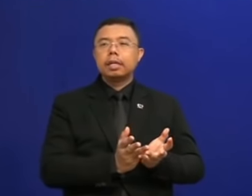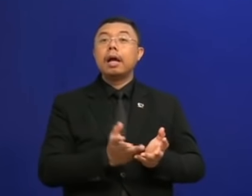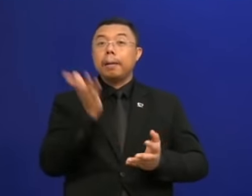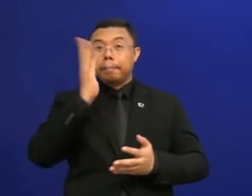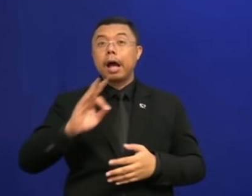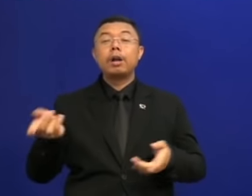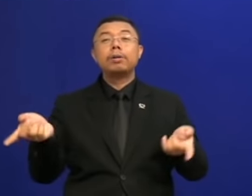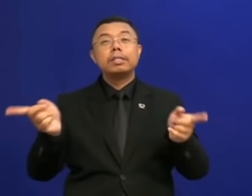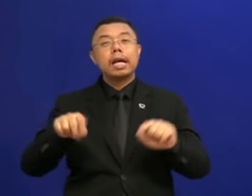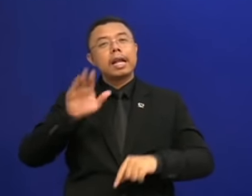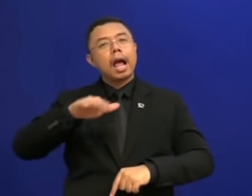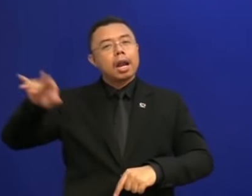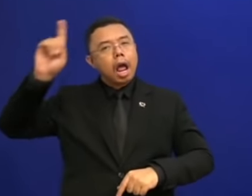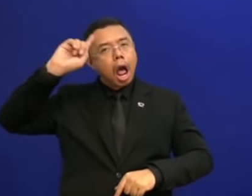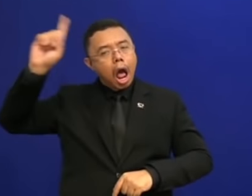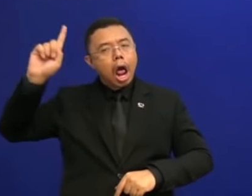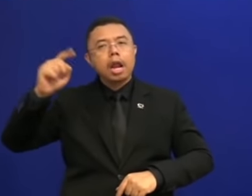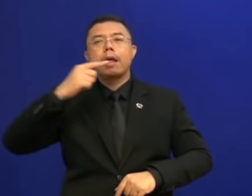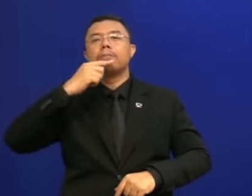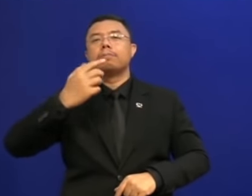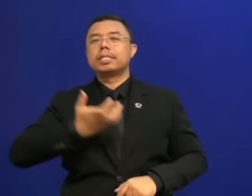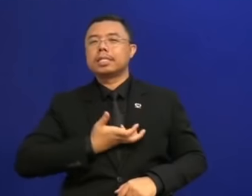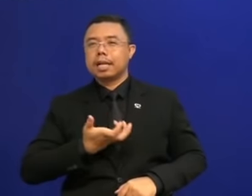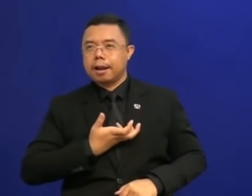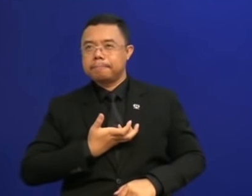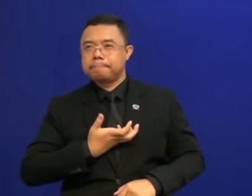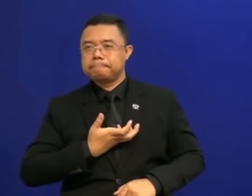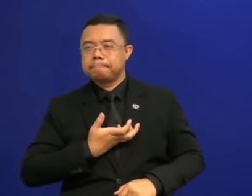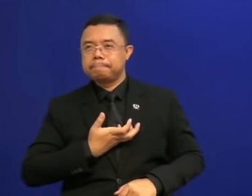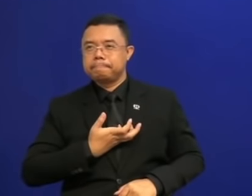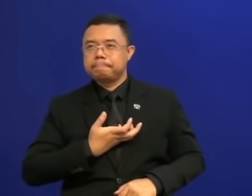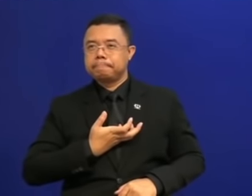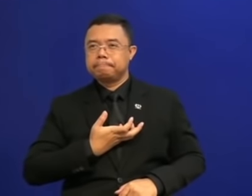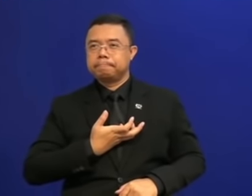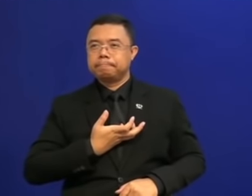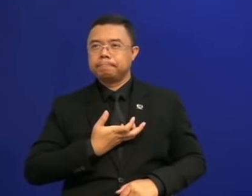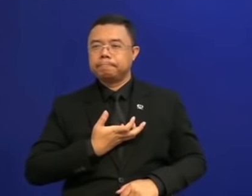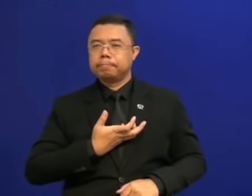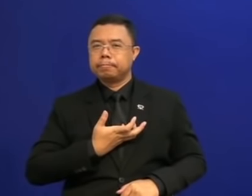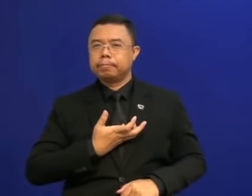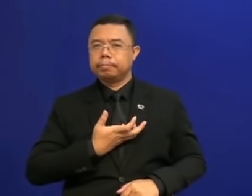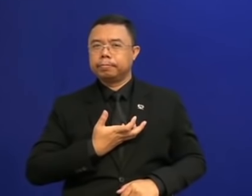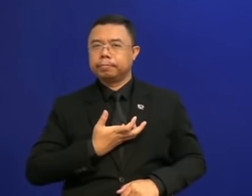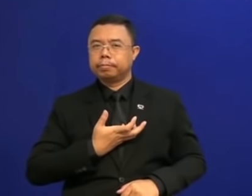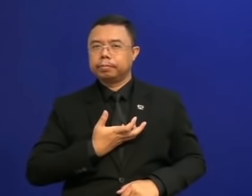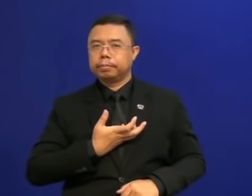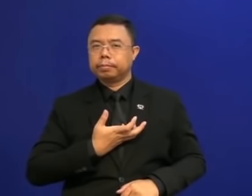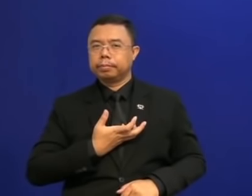baru menjadi anak Allah yang berkenan. Ya.